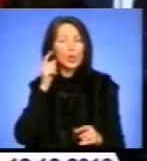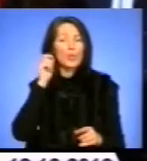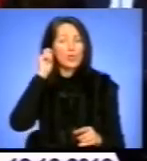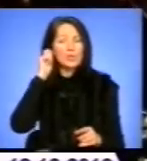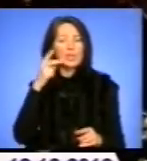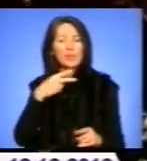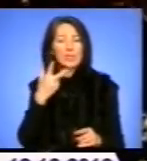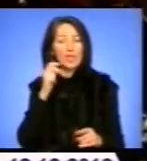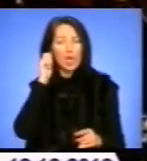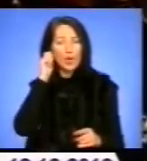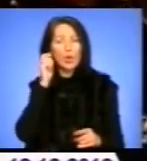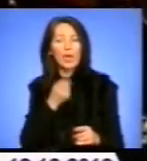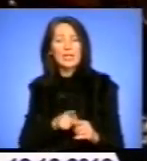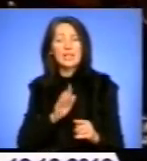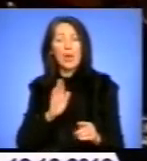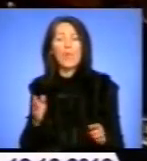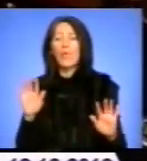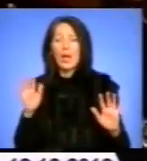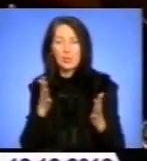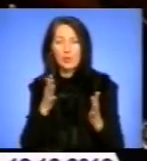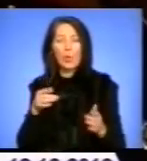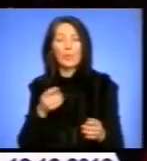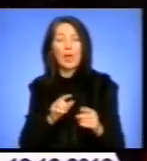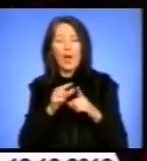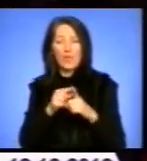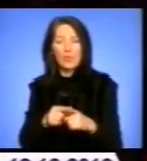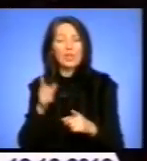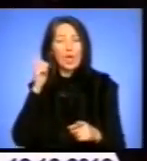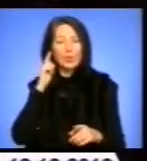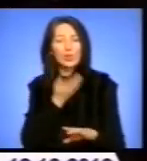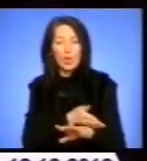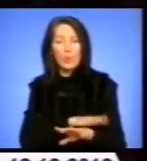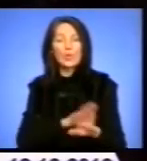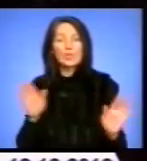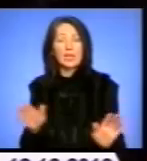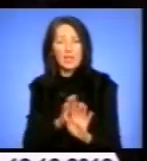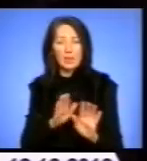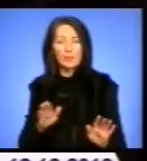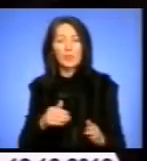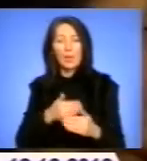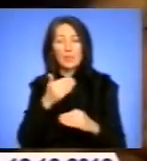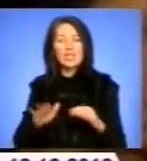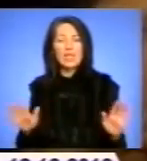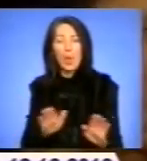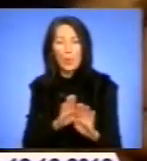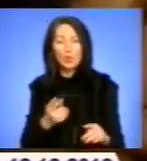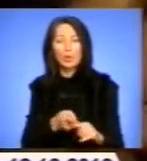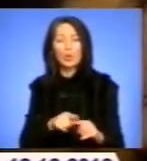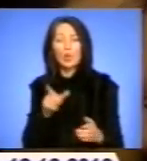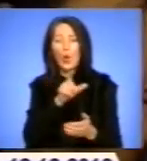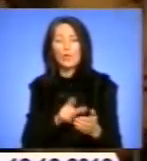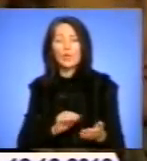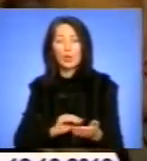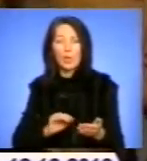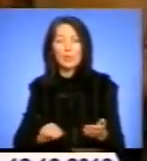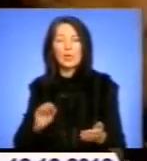у відповідь на почутий польський гімн від колег-словенців. Проте дуже вдалий. Пізніше музику до цього вірша створив відомий український композитор